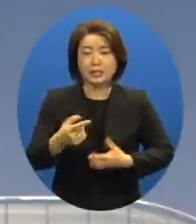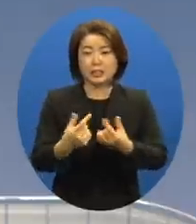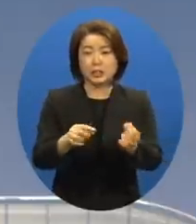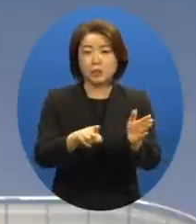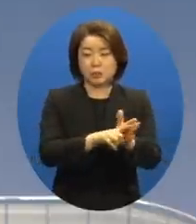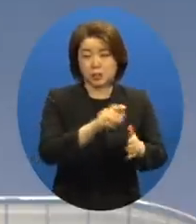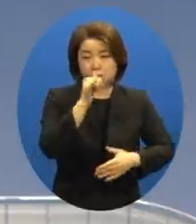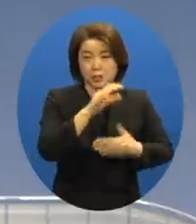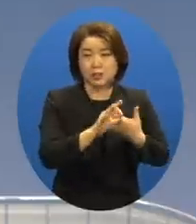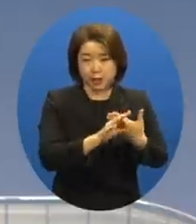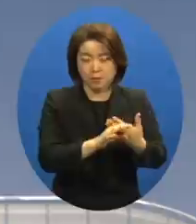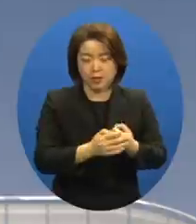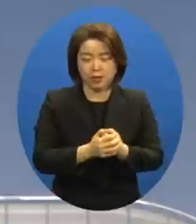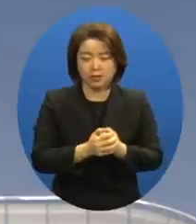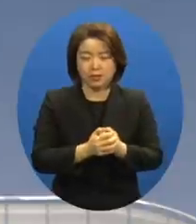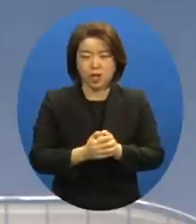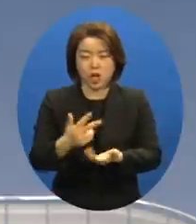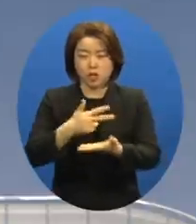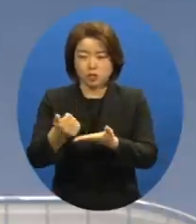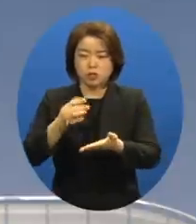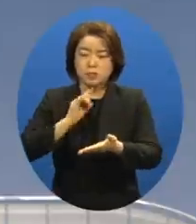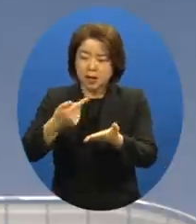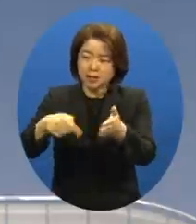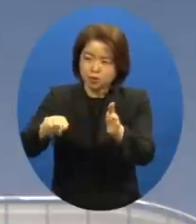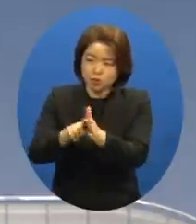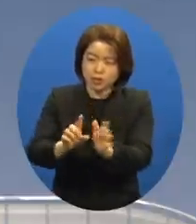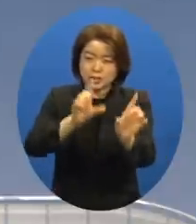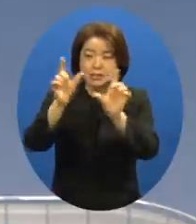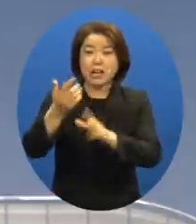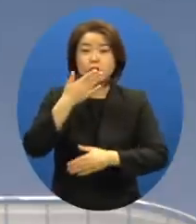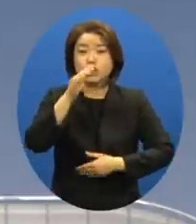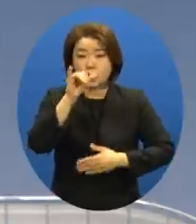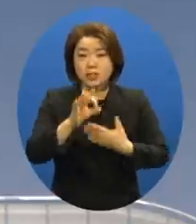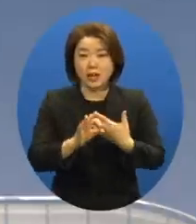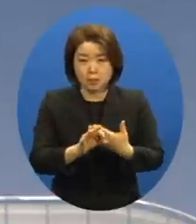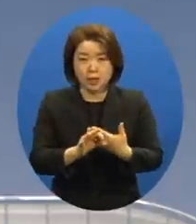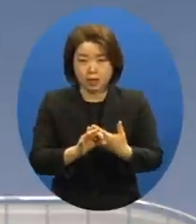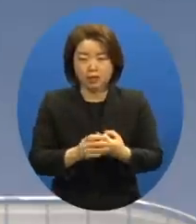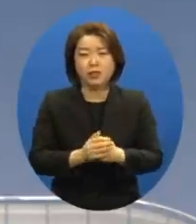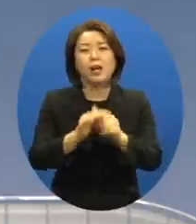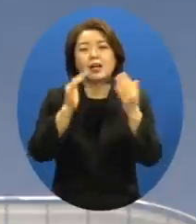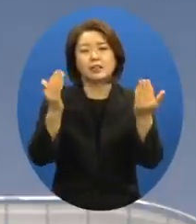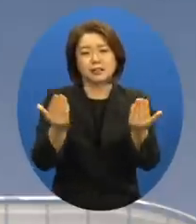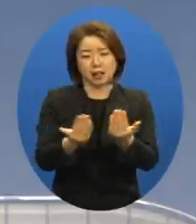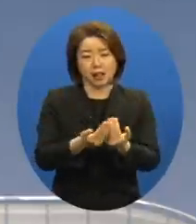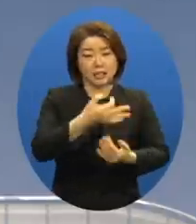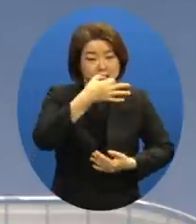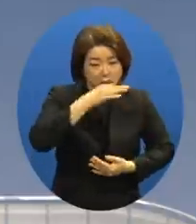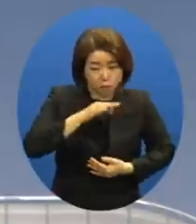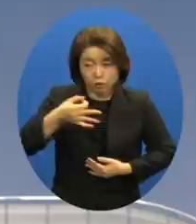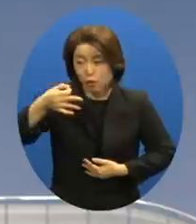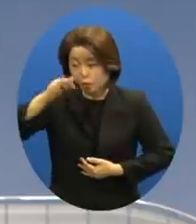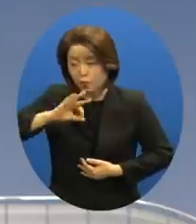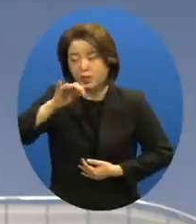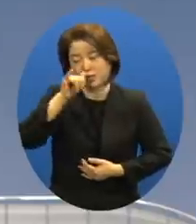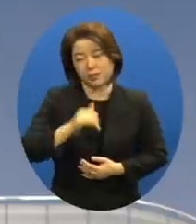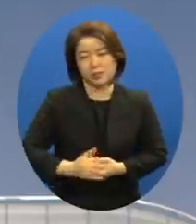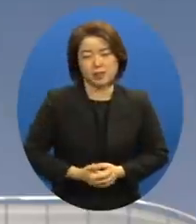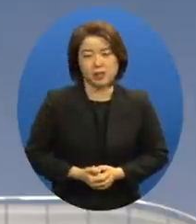그래서 주님 만을 위해서 살 수 있다면 그렇다면 다이 유익한 것입니다